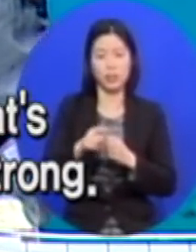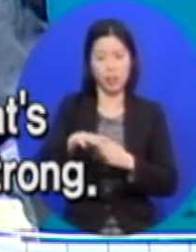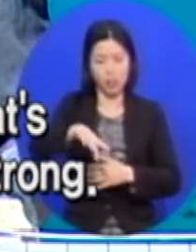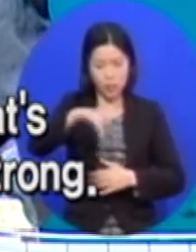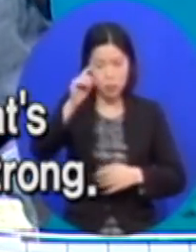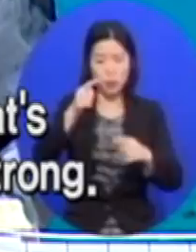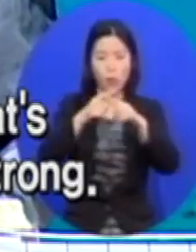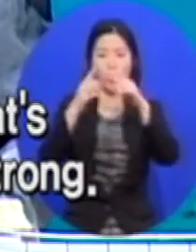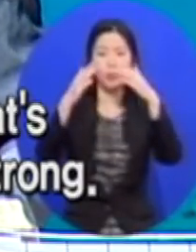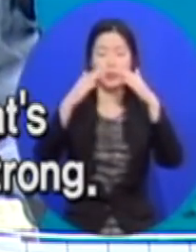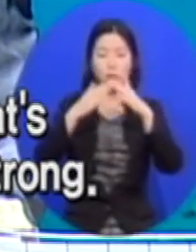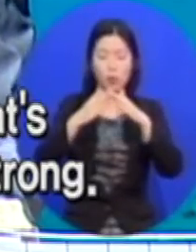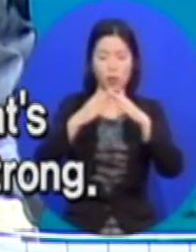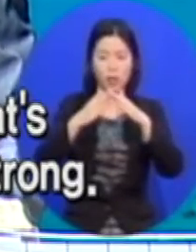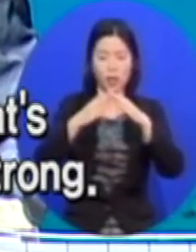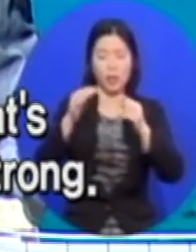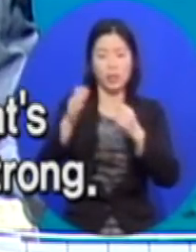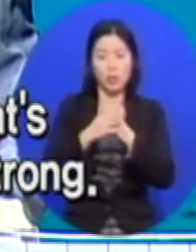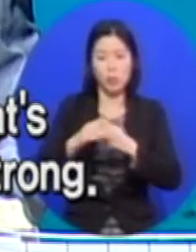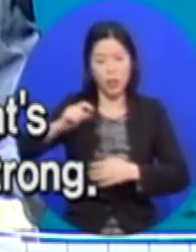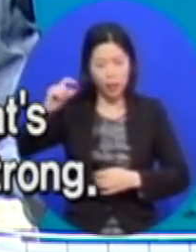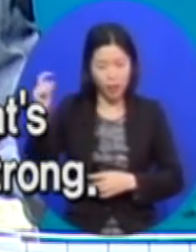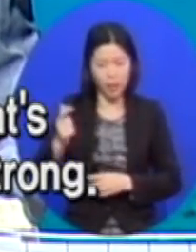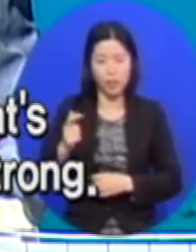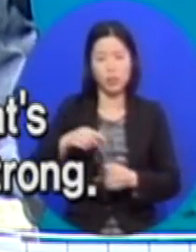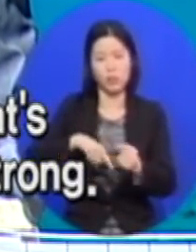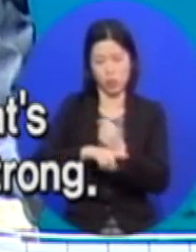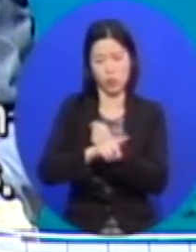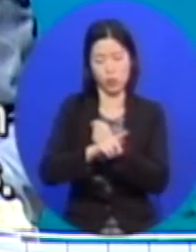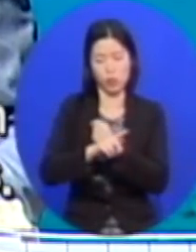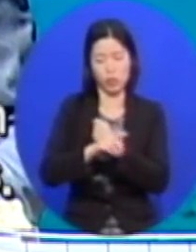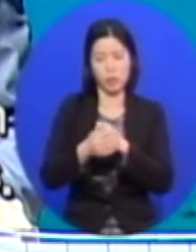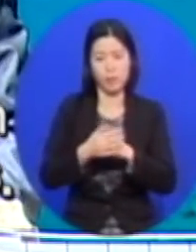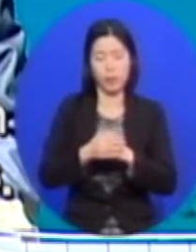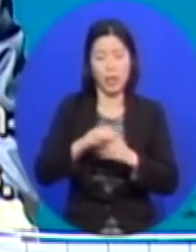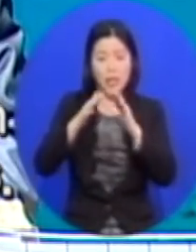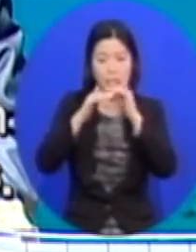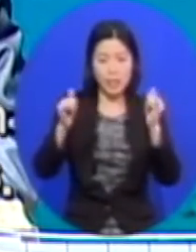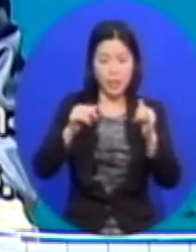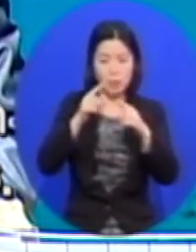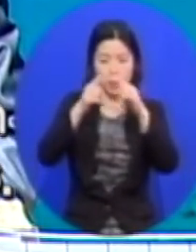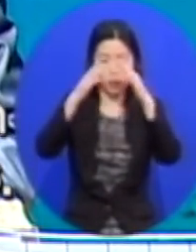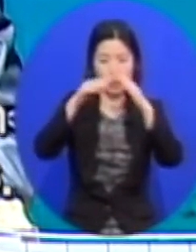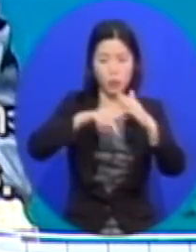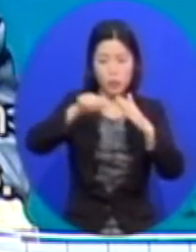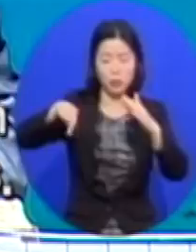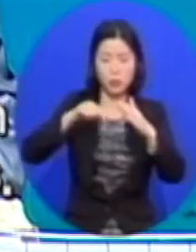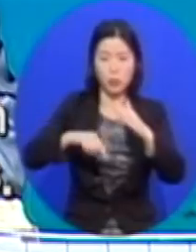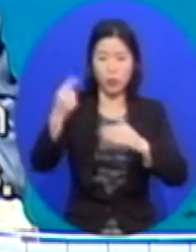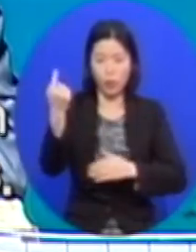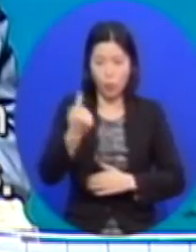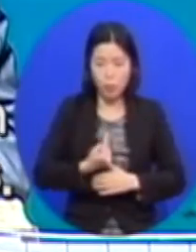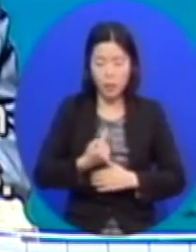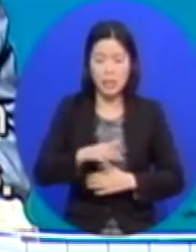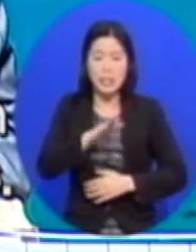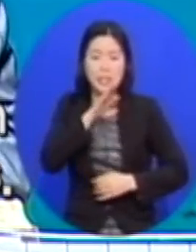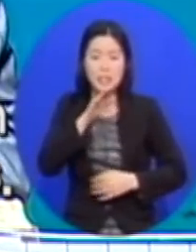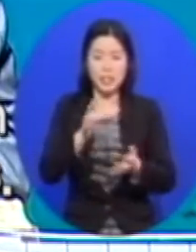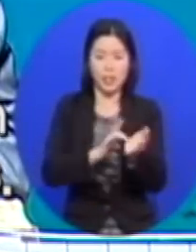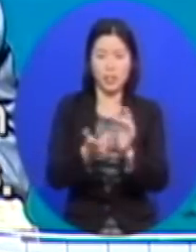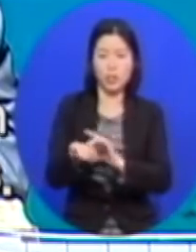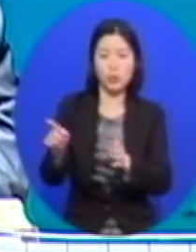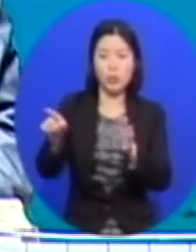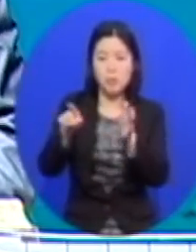였어요 그래서 초대교회가 강했던 거예요 사람들이 교회 안에 들어오면 진짜 예수님을 만나는